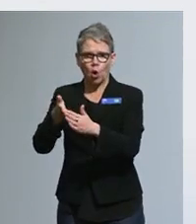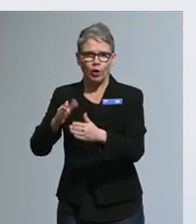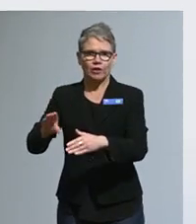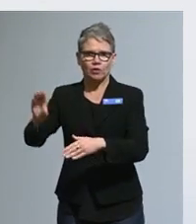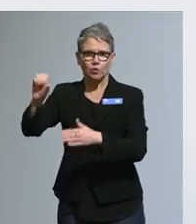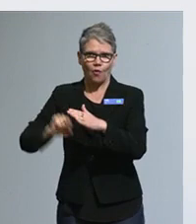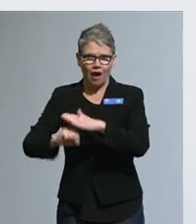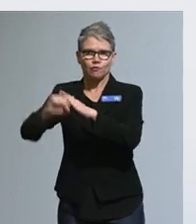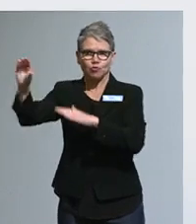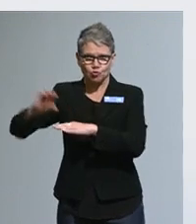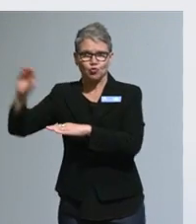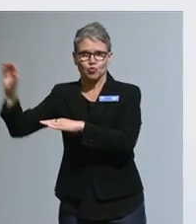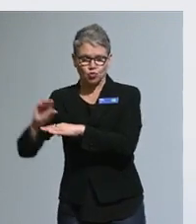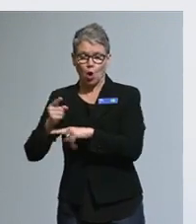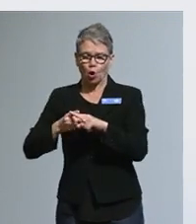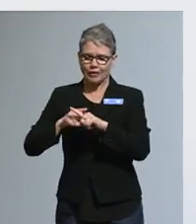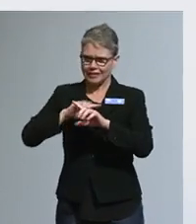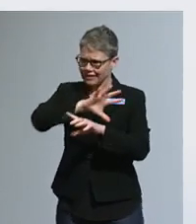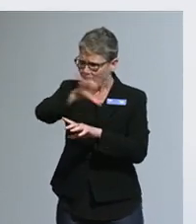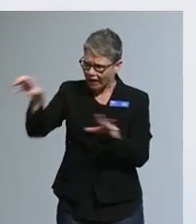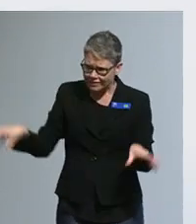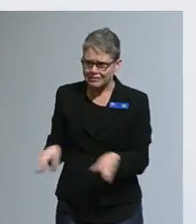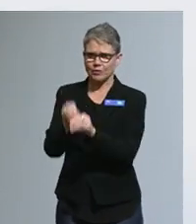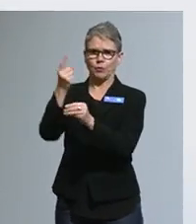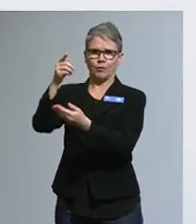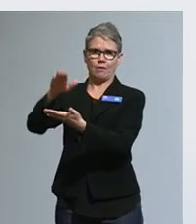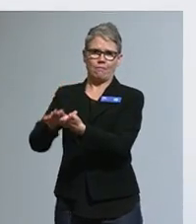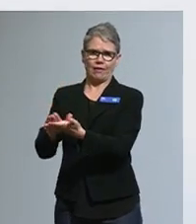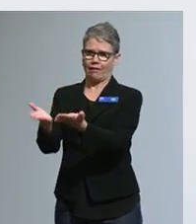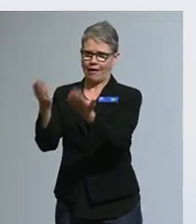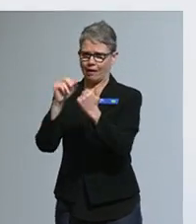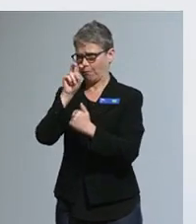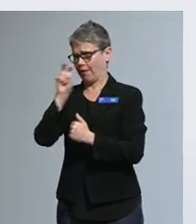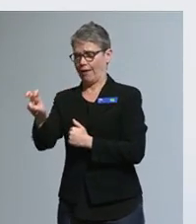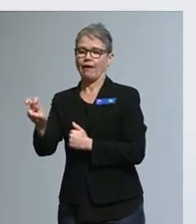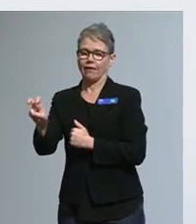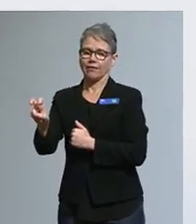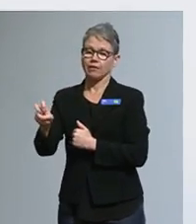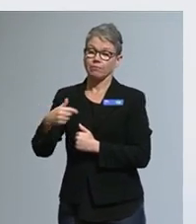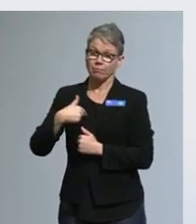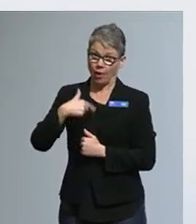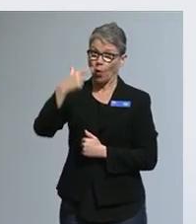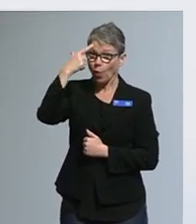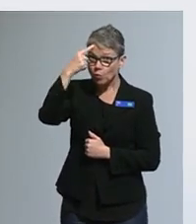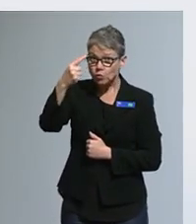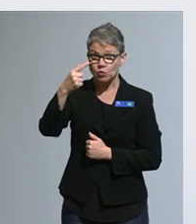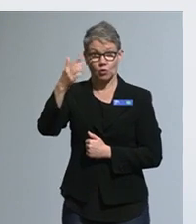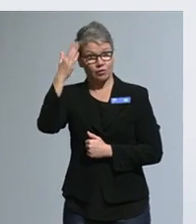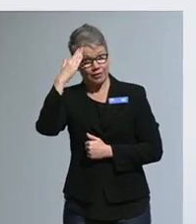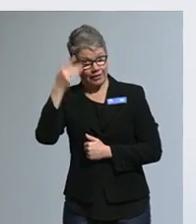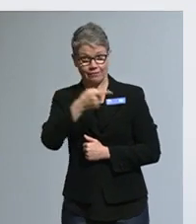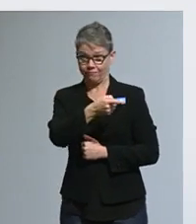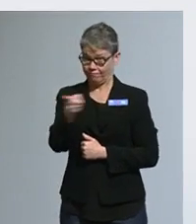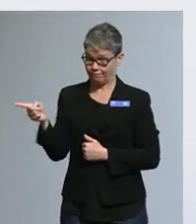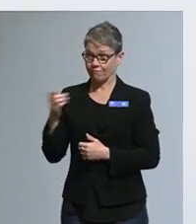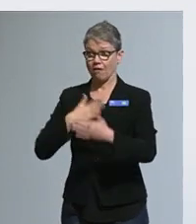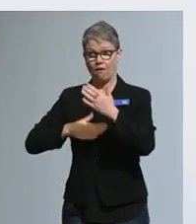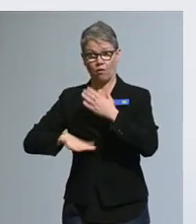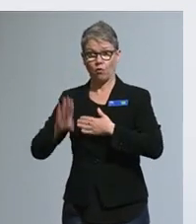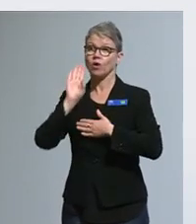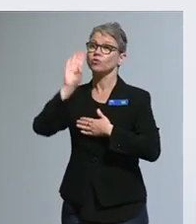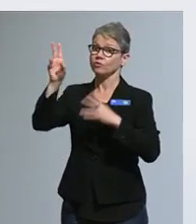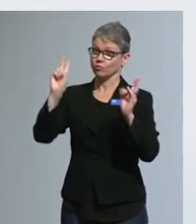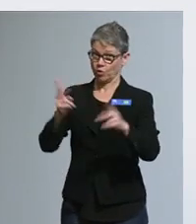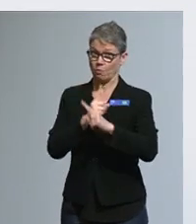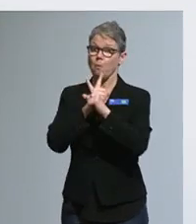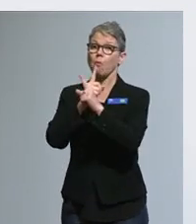että ne kaikki olisi jostakin helposti nähtävillä. Mä uskon ja tiedän, että te haluatte olla myöskin tässä